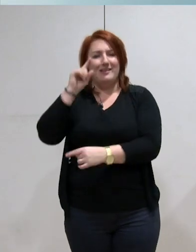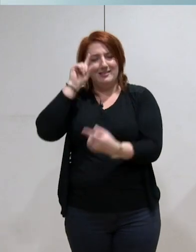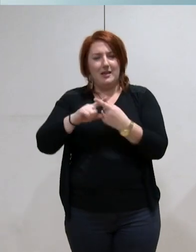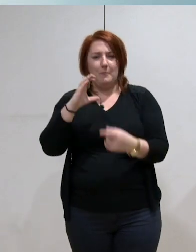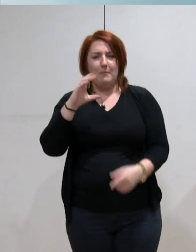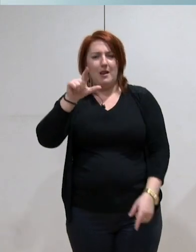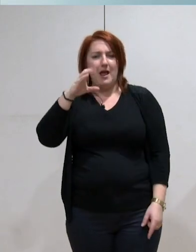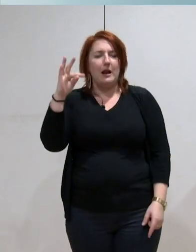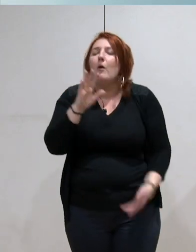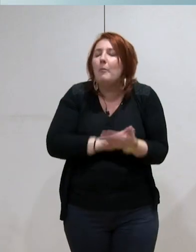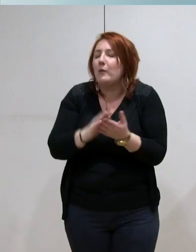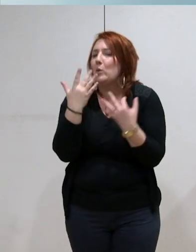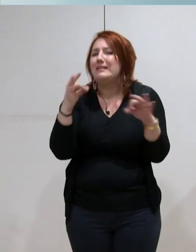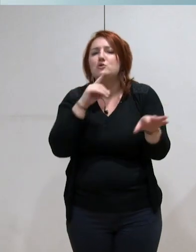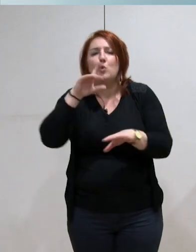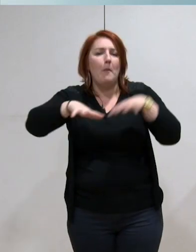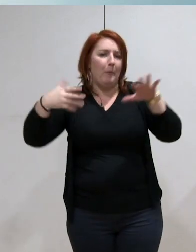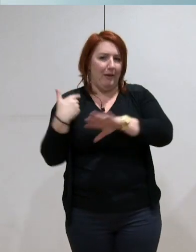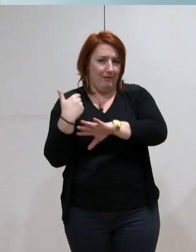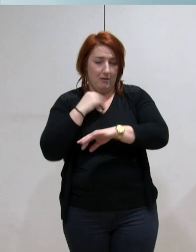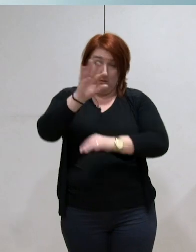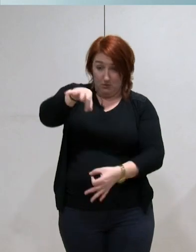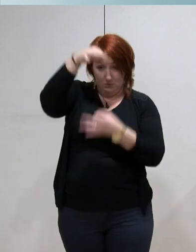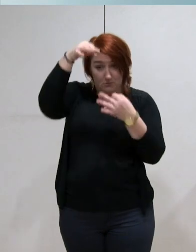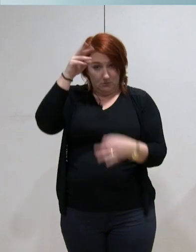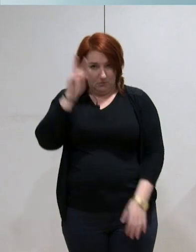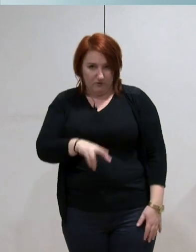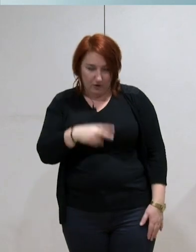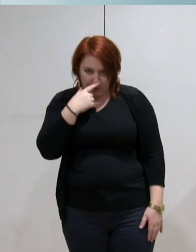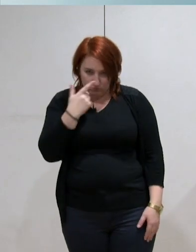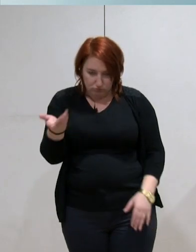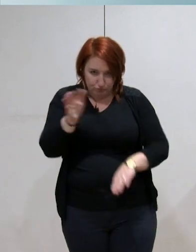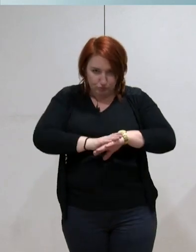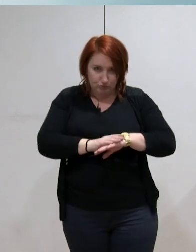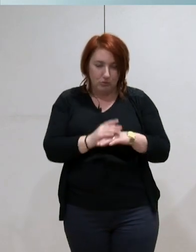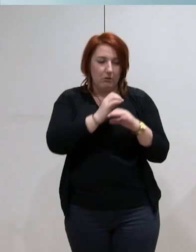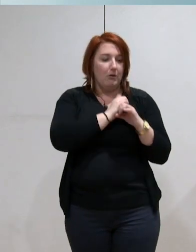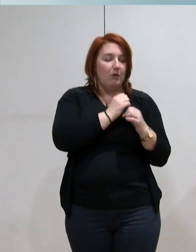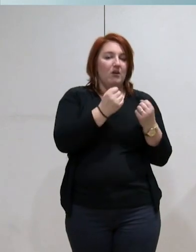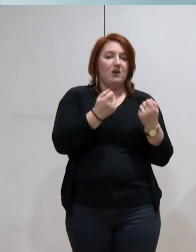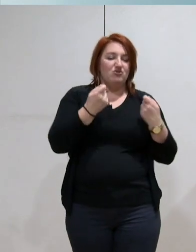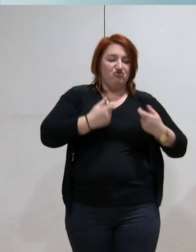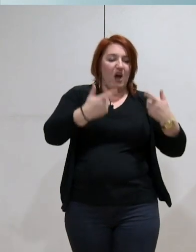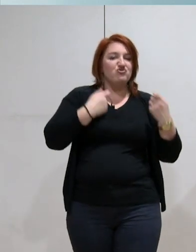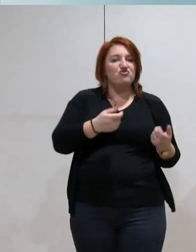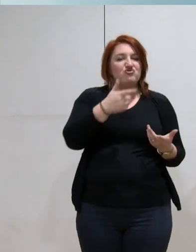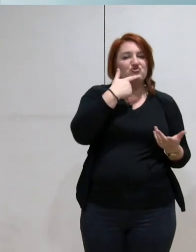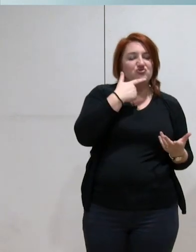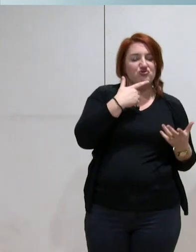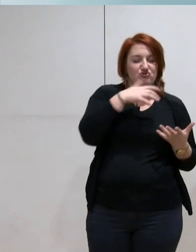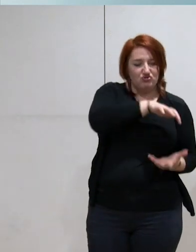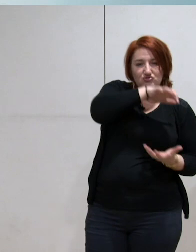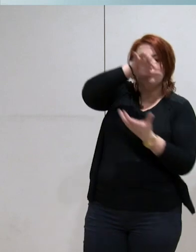dizaine de jours semble minorer de manière significative le coût des charges transféré comme on a pu constaté vendredi il y a 10 jours